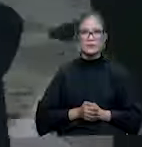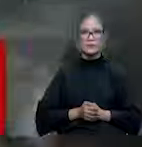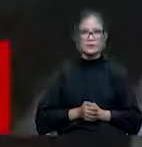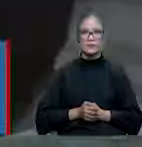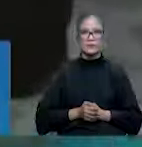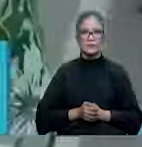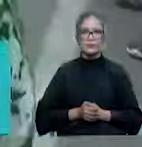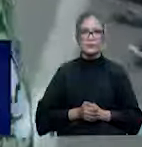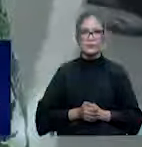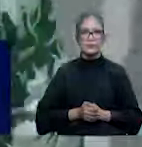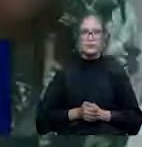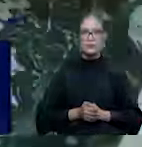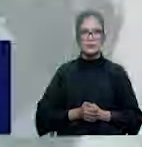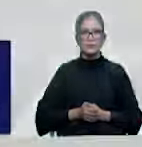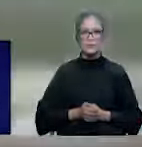Pengaku polis itu!